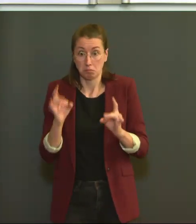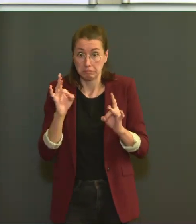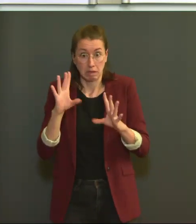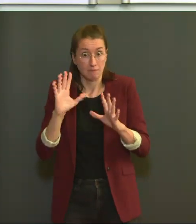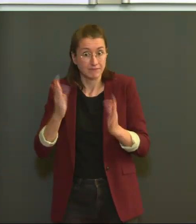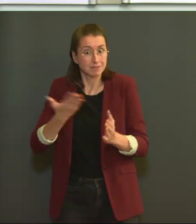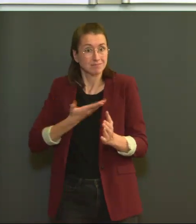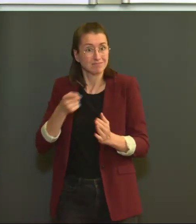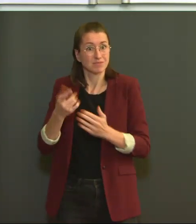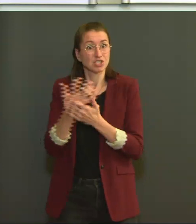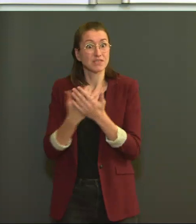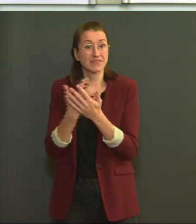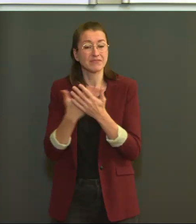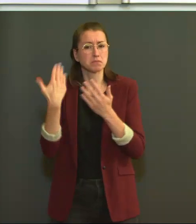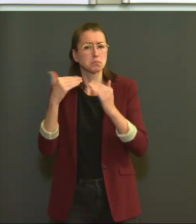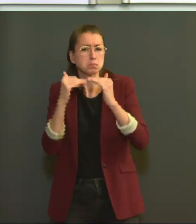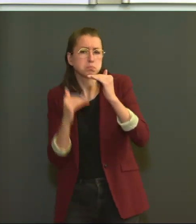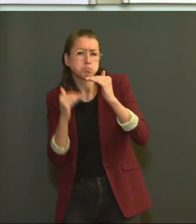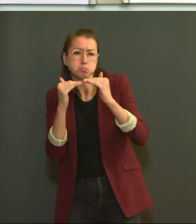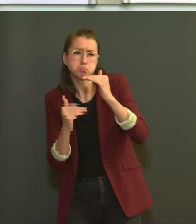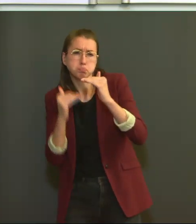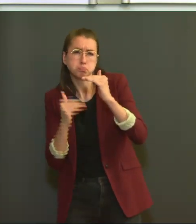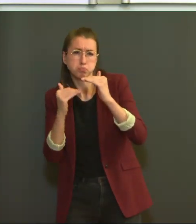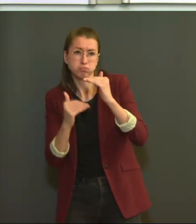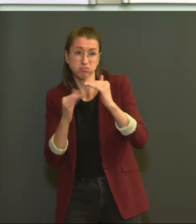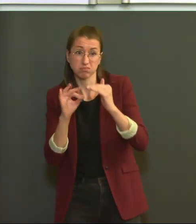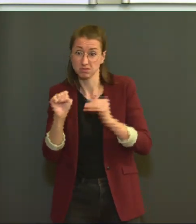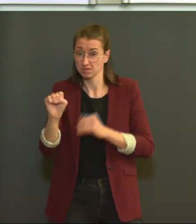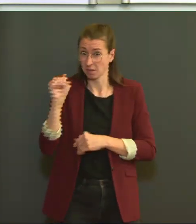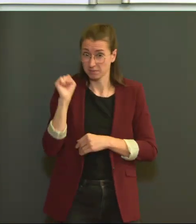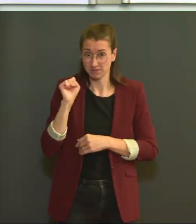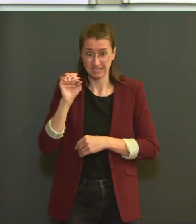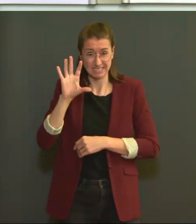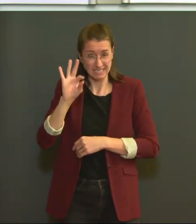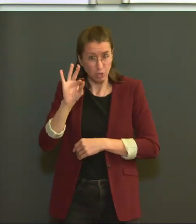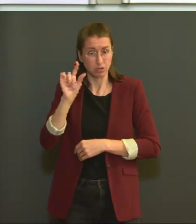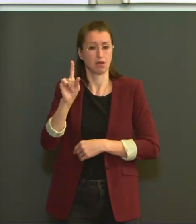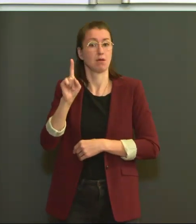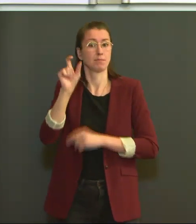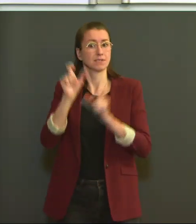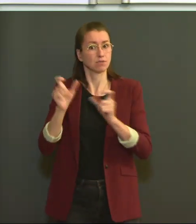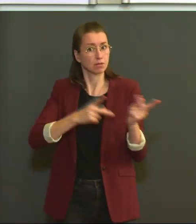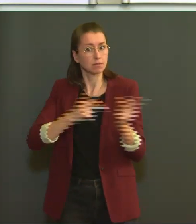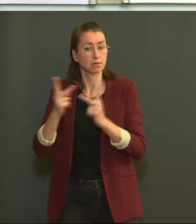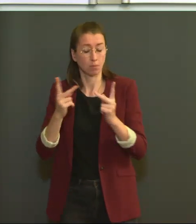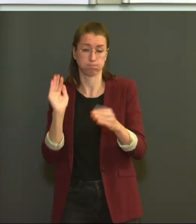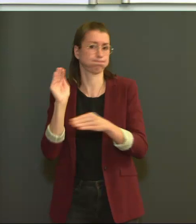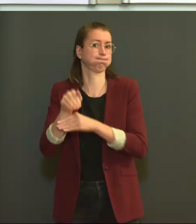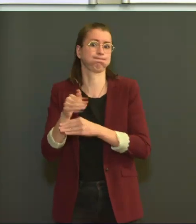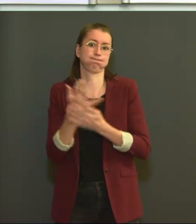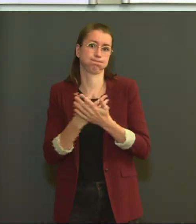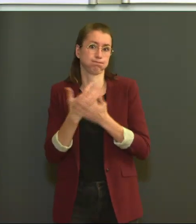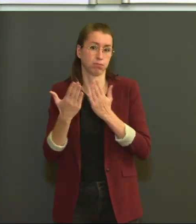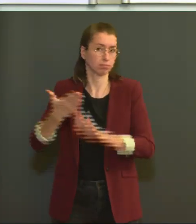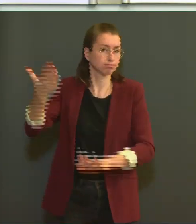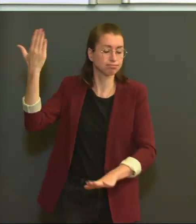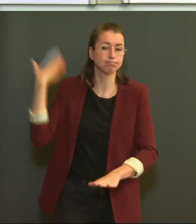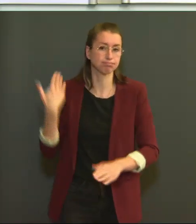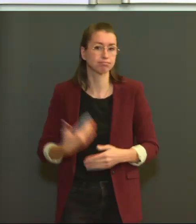en une journée. Tout comme l'augmentation des taux d'infection,